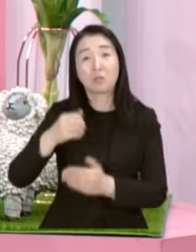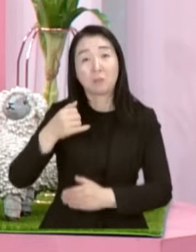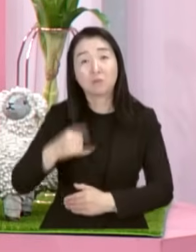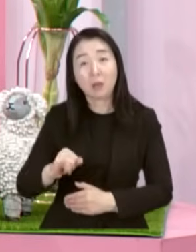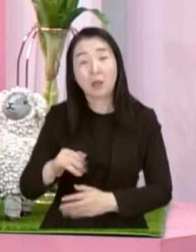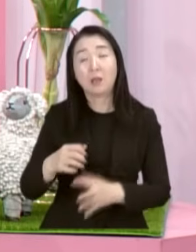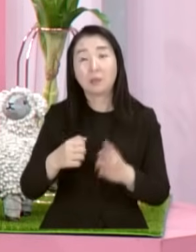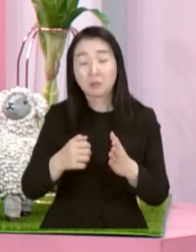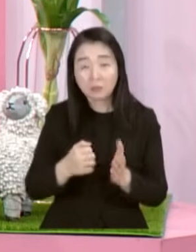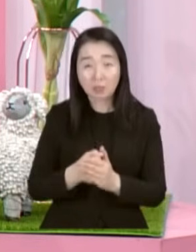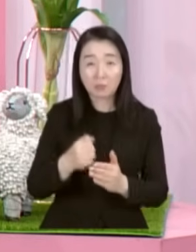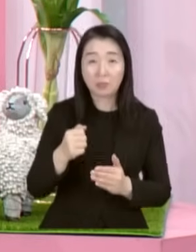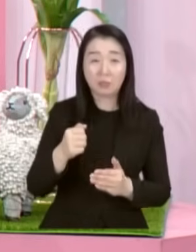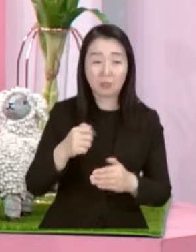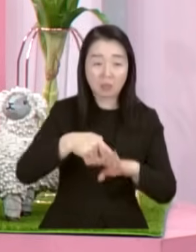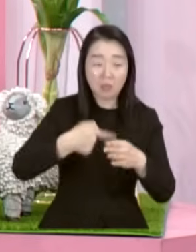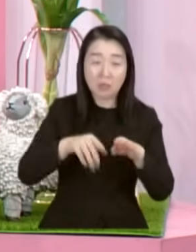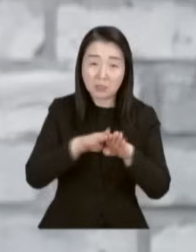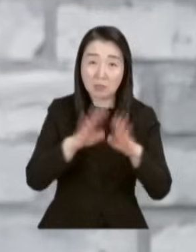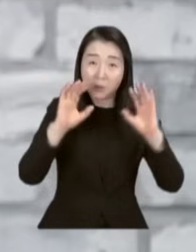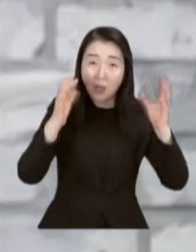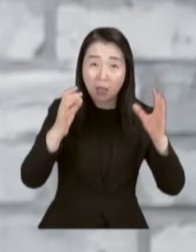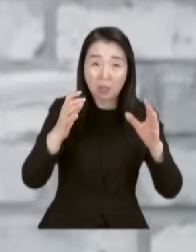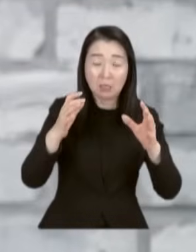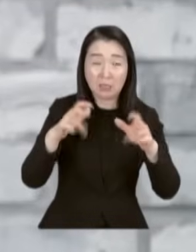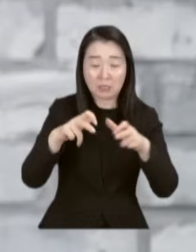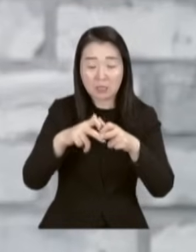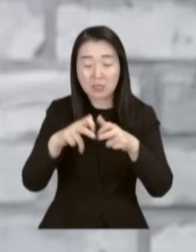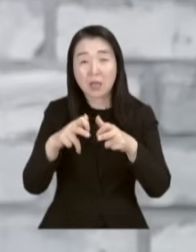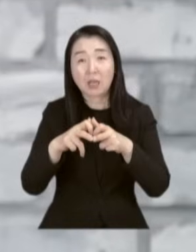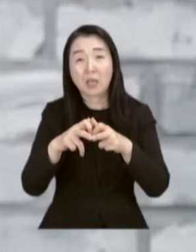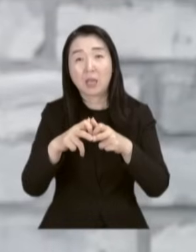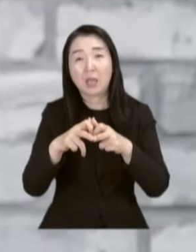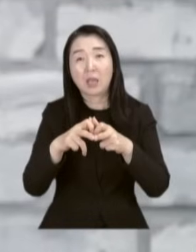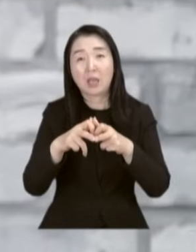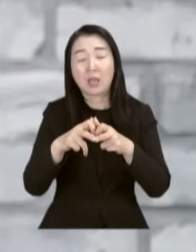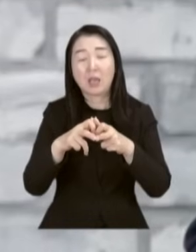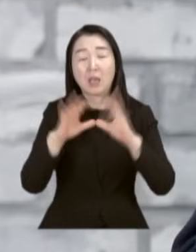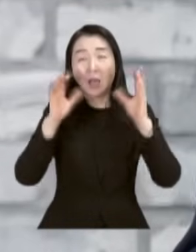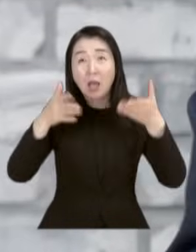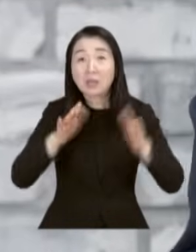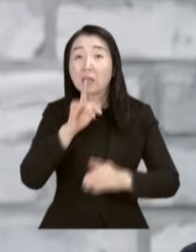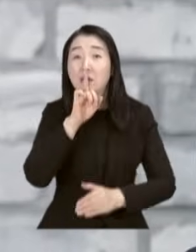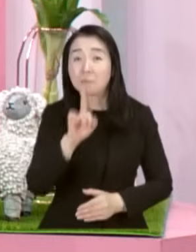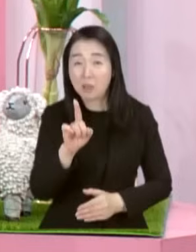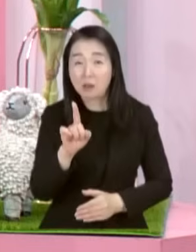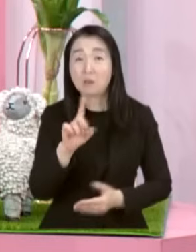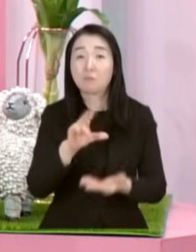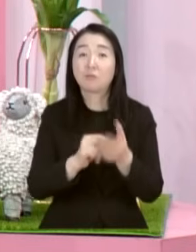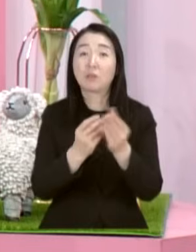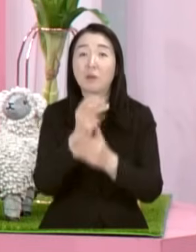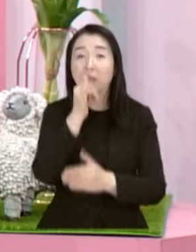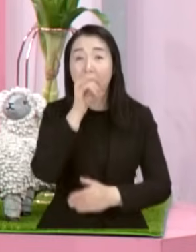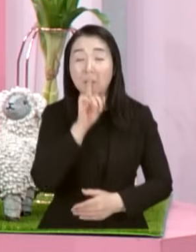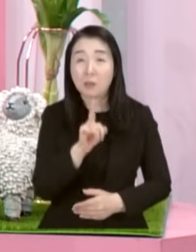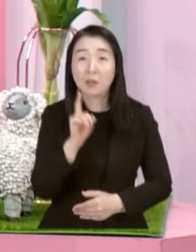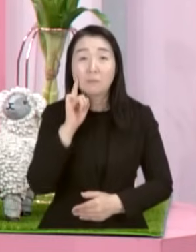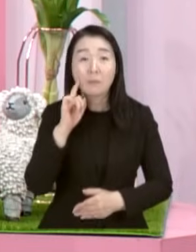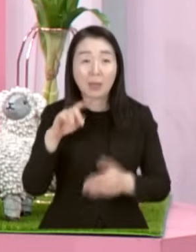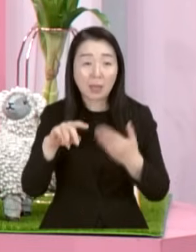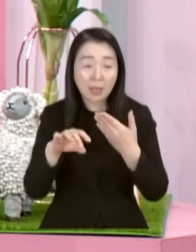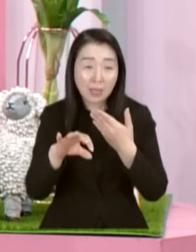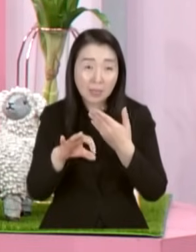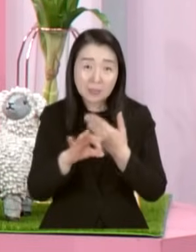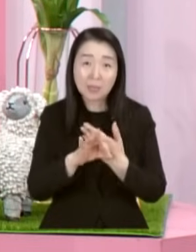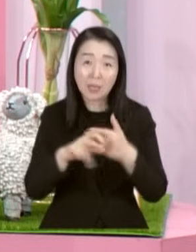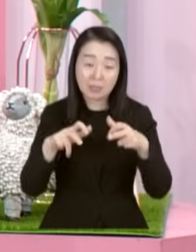기형아를 낳거나 반드시 뭔가 문제가 있다. 문제가요. 생긴 10중 8구가 그렇다. 만약 장애인을